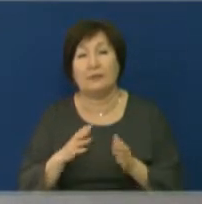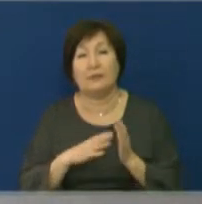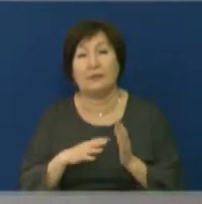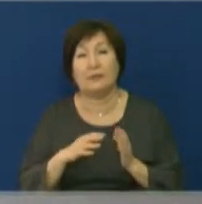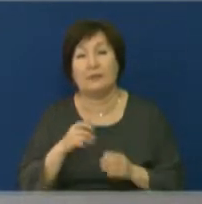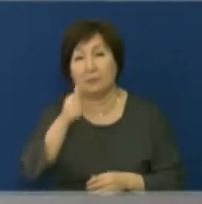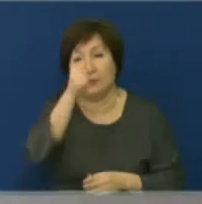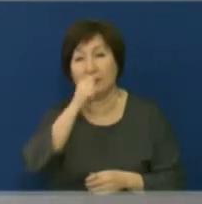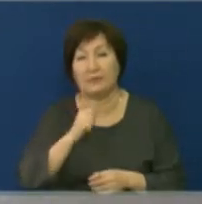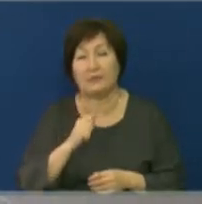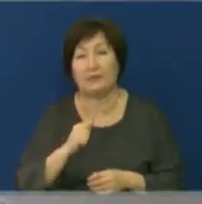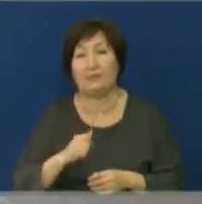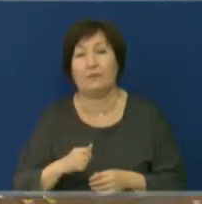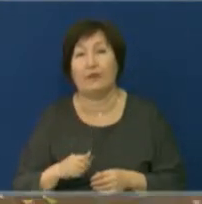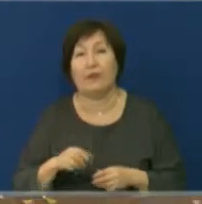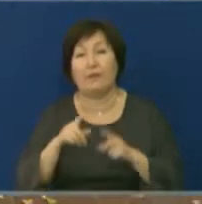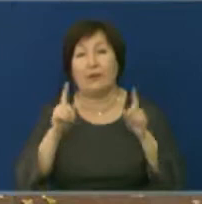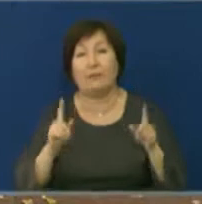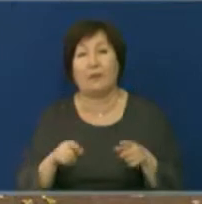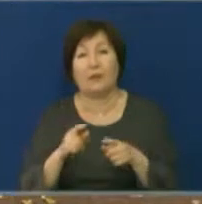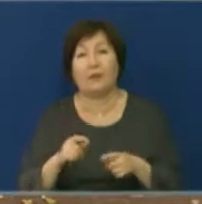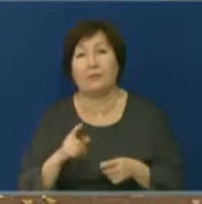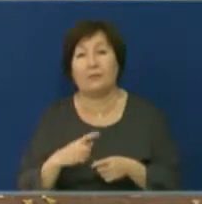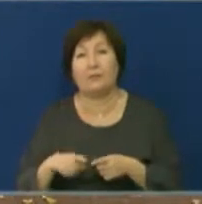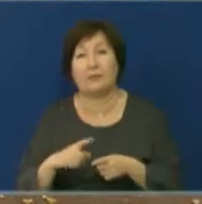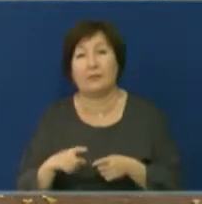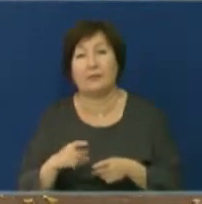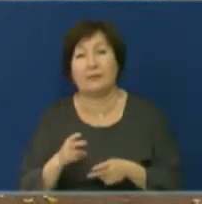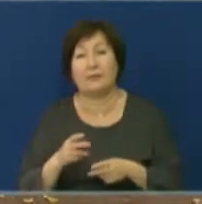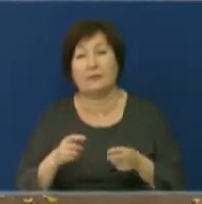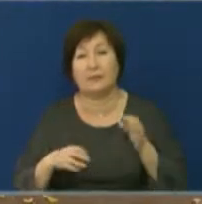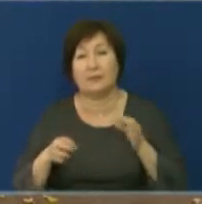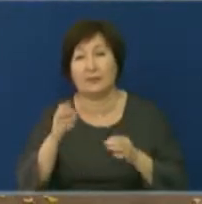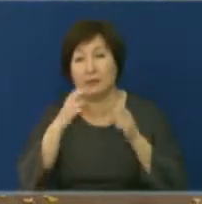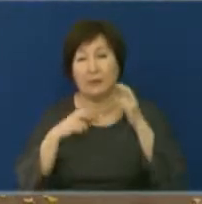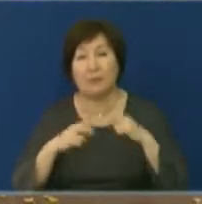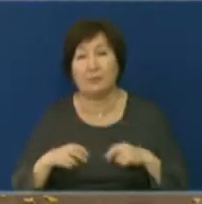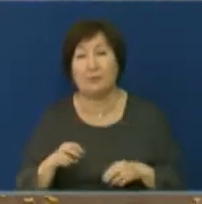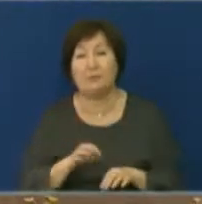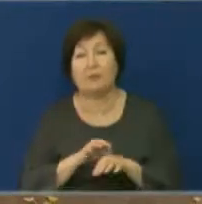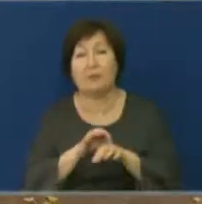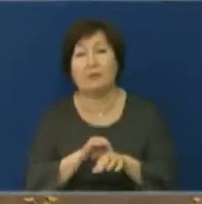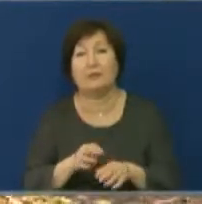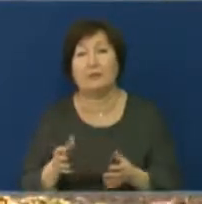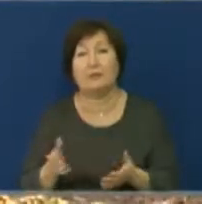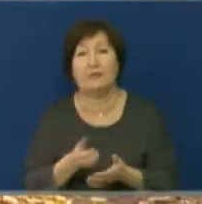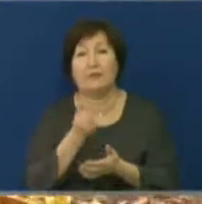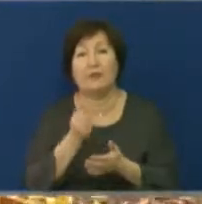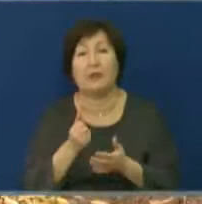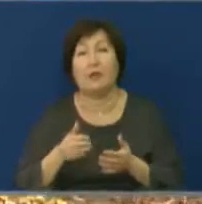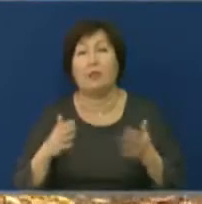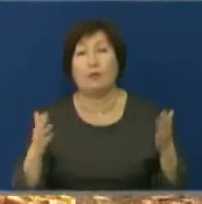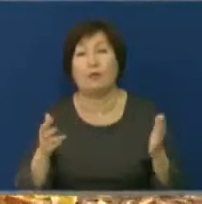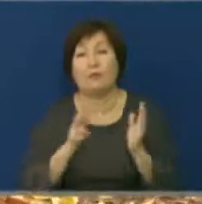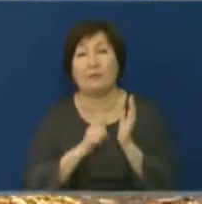отметили, что в рамках оперативно-следственных мероприятий в Восточном регионе было выявлено более 80 фактов нарушения закона о